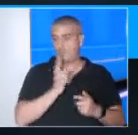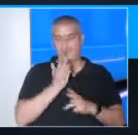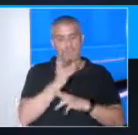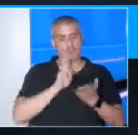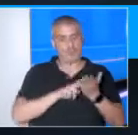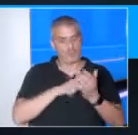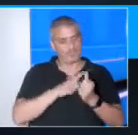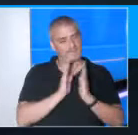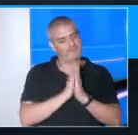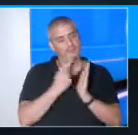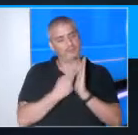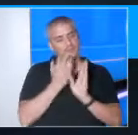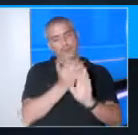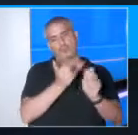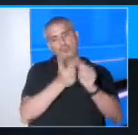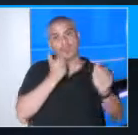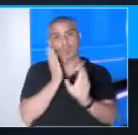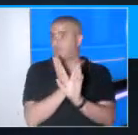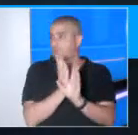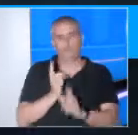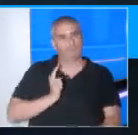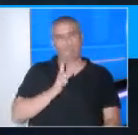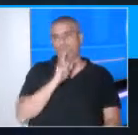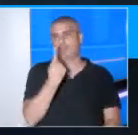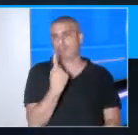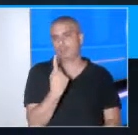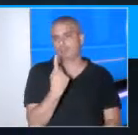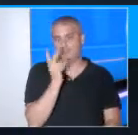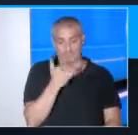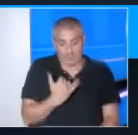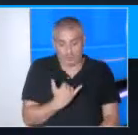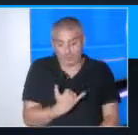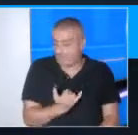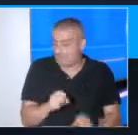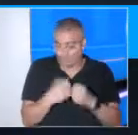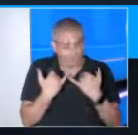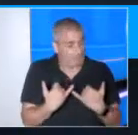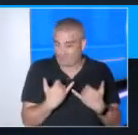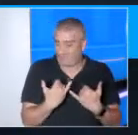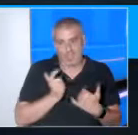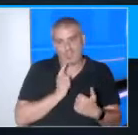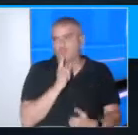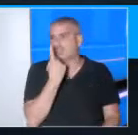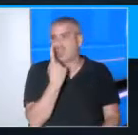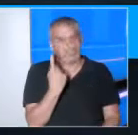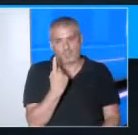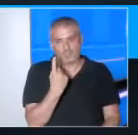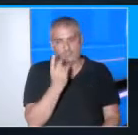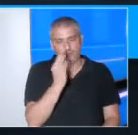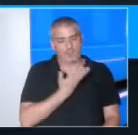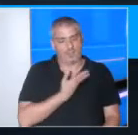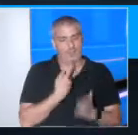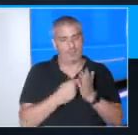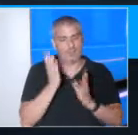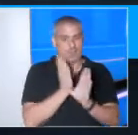לקופת החולים, לבקש תור לפסיכולוג, אתה יכול להמתין שנה. אתה צריך את זה עכשיו, המשבר הוא עכשיו, אתה לא תחכה עוד שנה בשביל לקבל